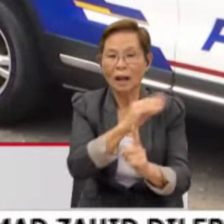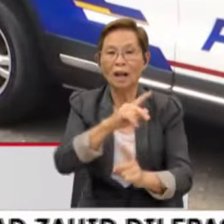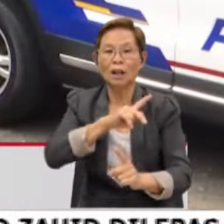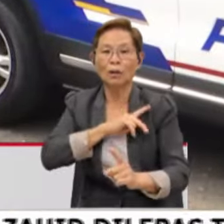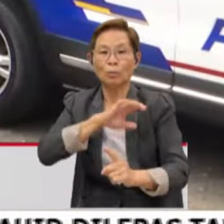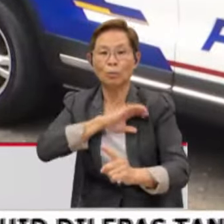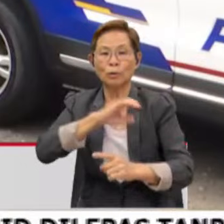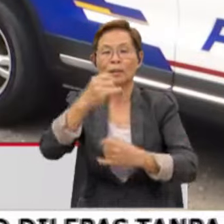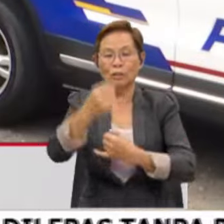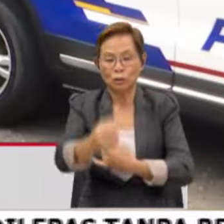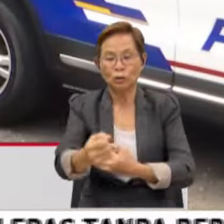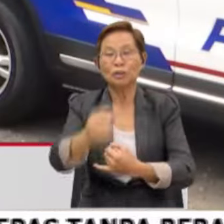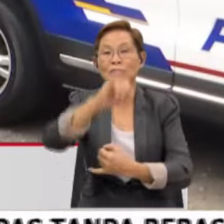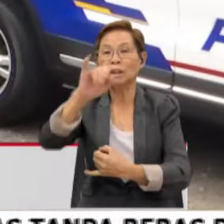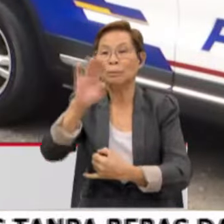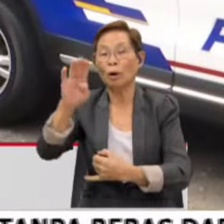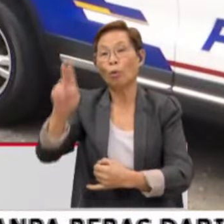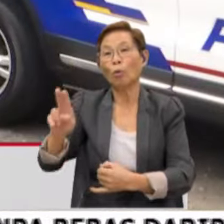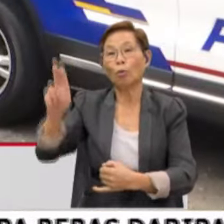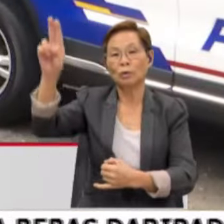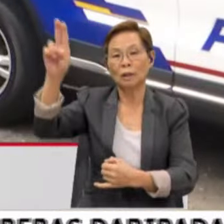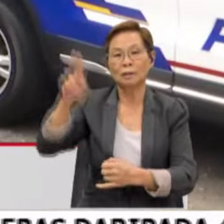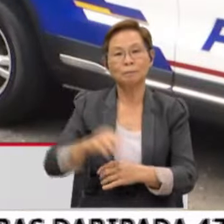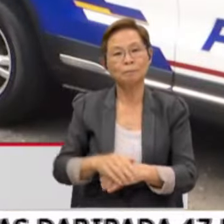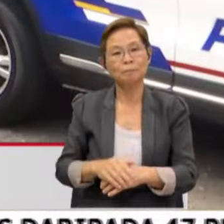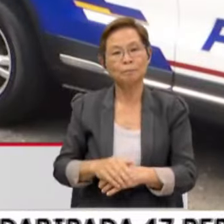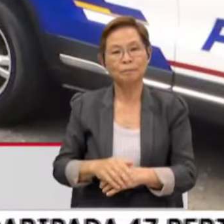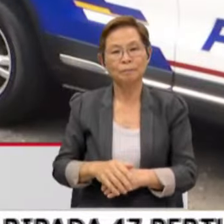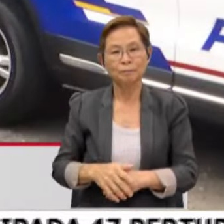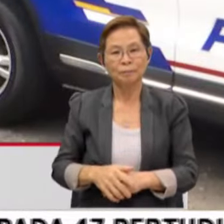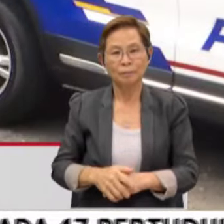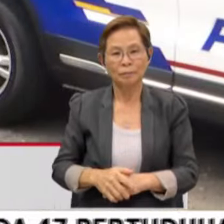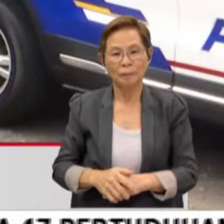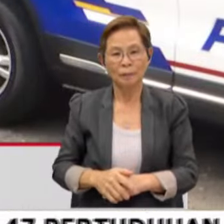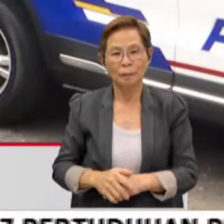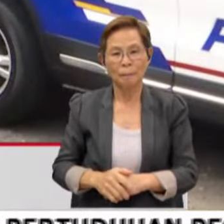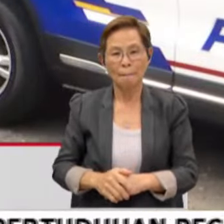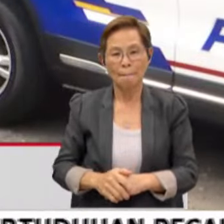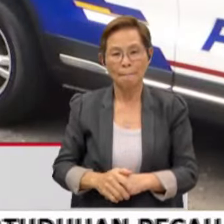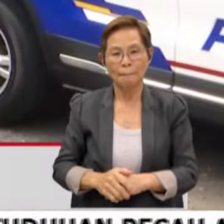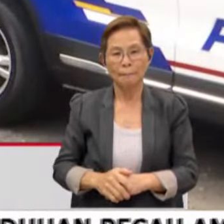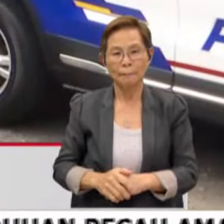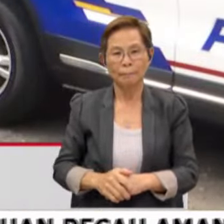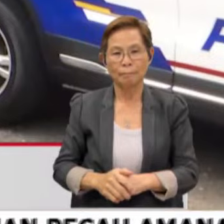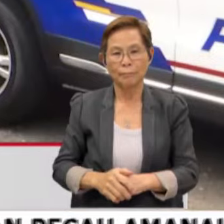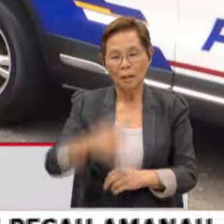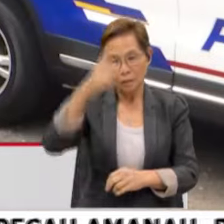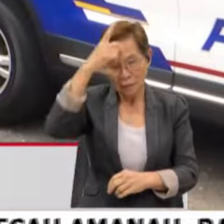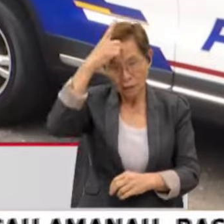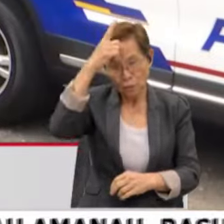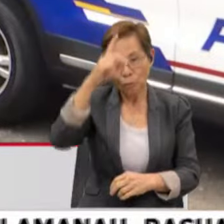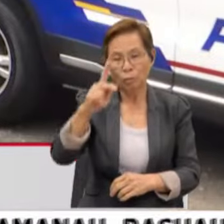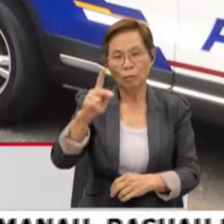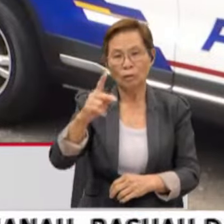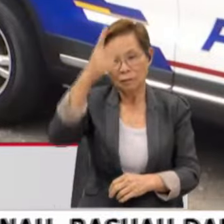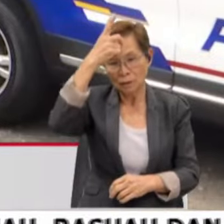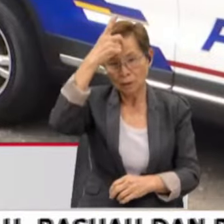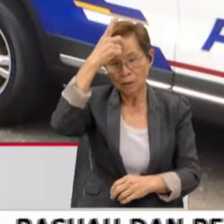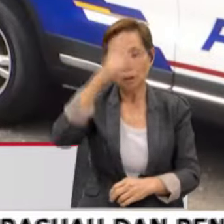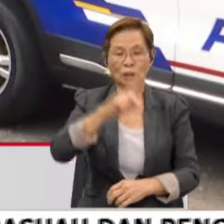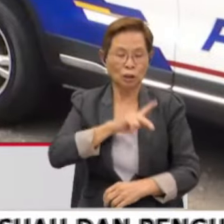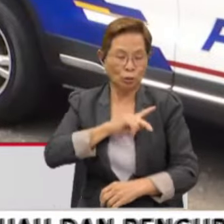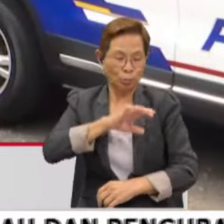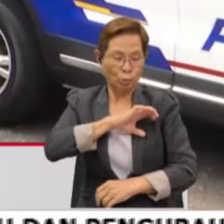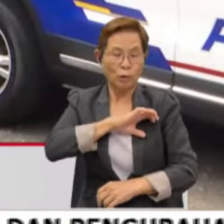Polis Daerah Johor Bahru Utara, Assistant Commissioner Balver Singh. Dan beliau, Datuk Kamarul Zaman, Ketua